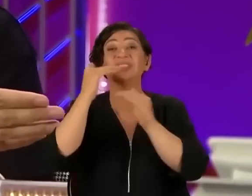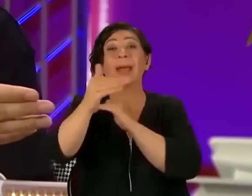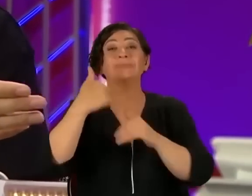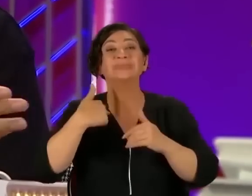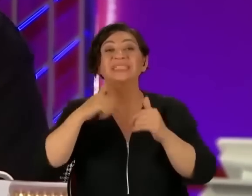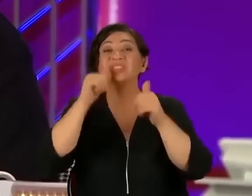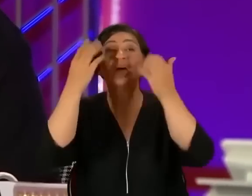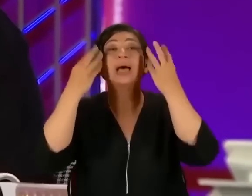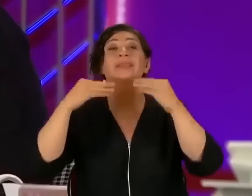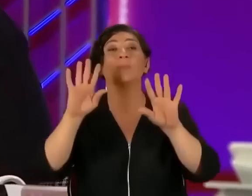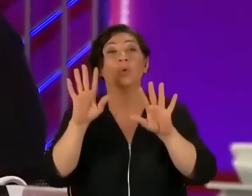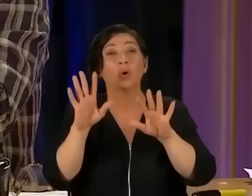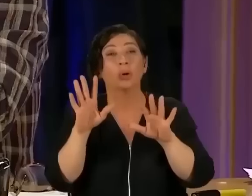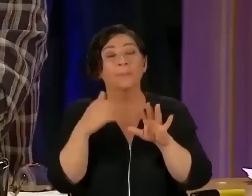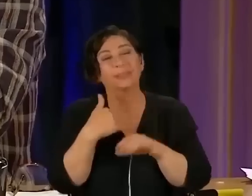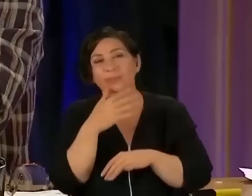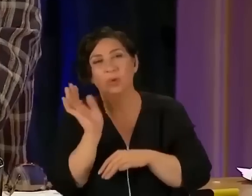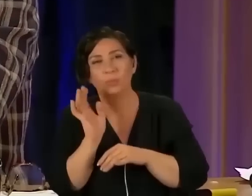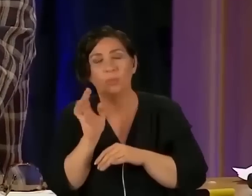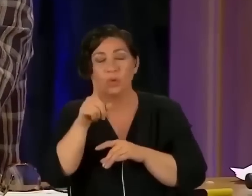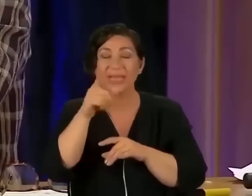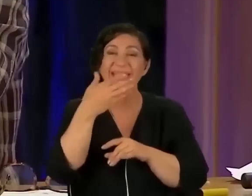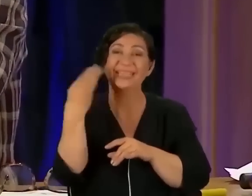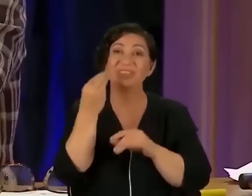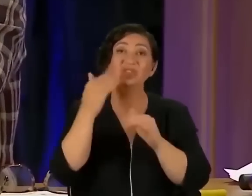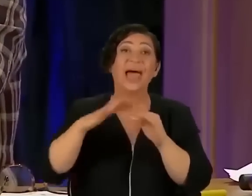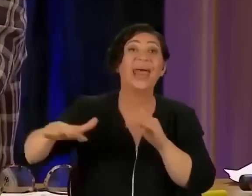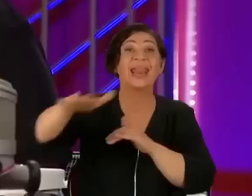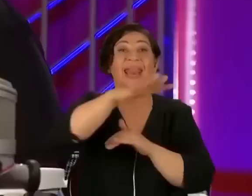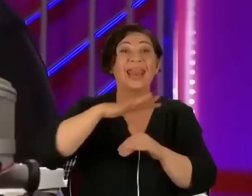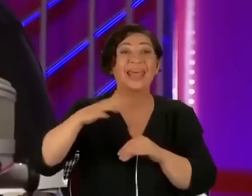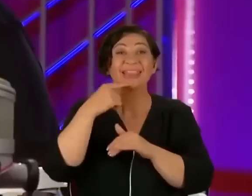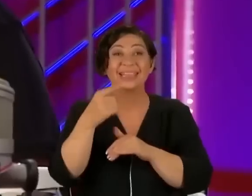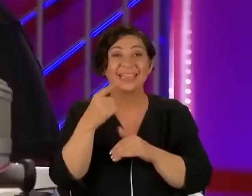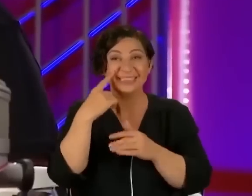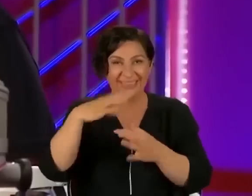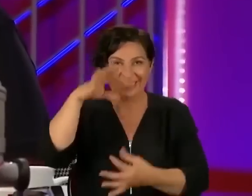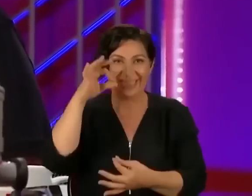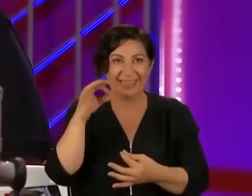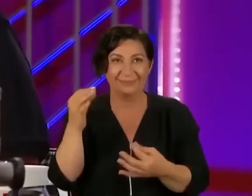anlamıyor diye. Yani, öyle mi bilmiyorum. Yani hani onun gençler dediği insanlar